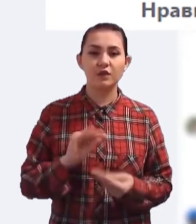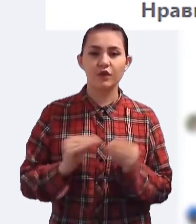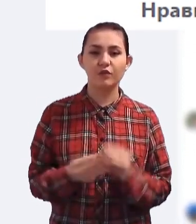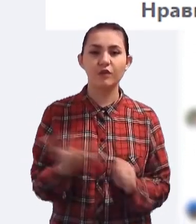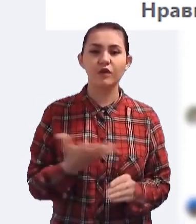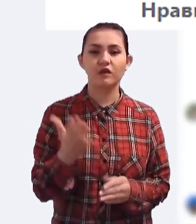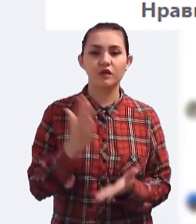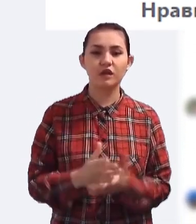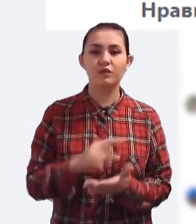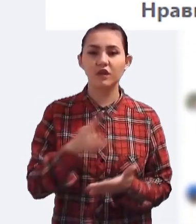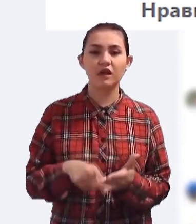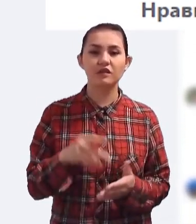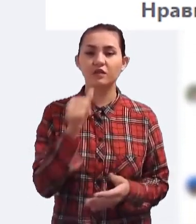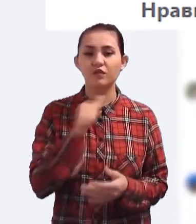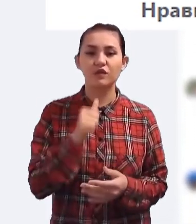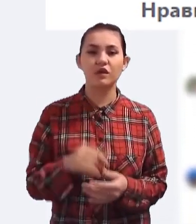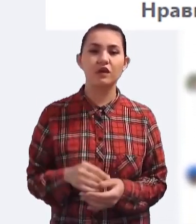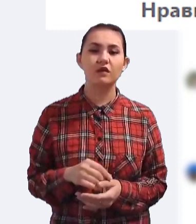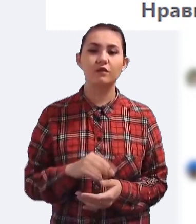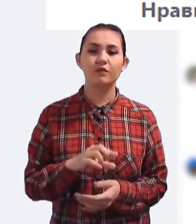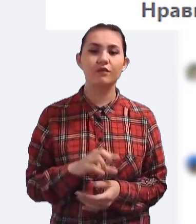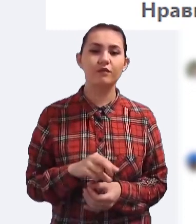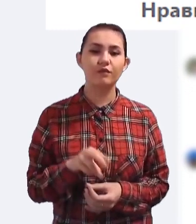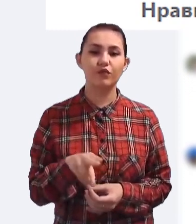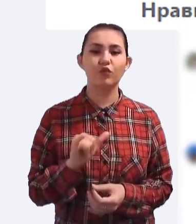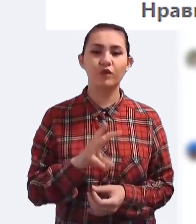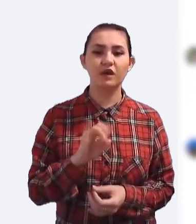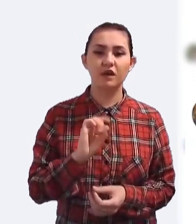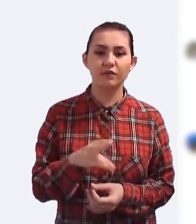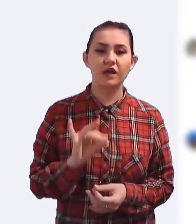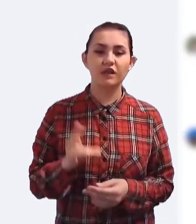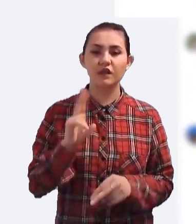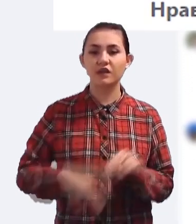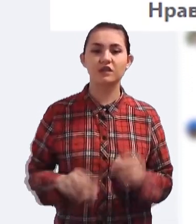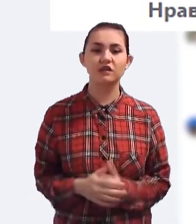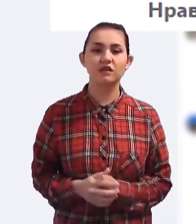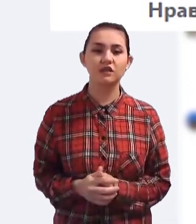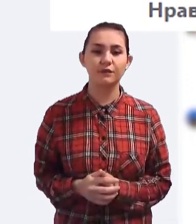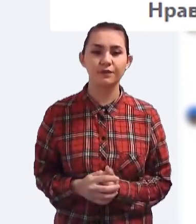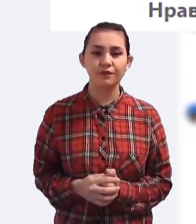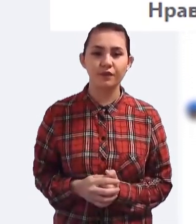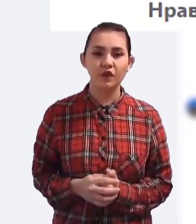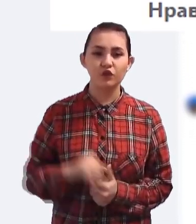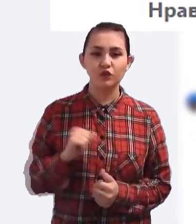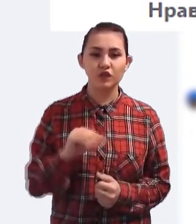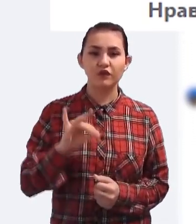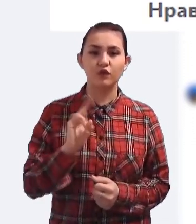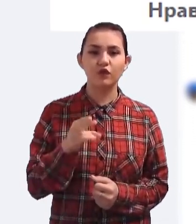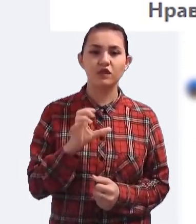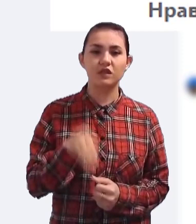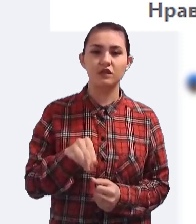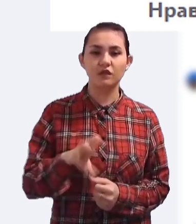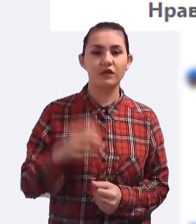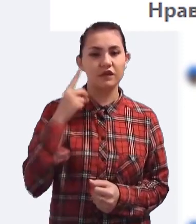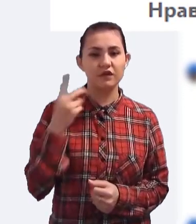вічно будуть намагатися вирішити півмірками. І так до нескінченності. Сергій Юзов. Дружківка і Костянтинівка, напевно,